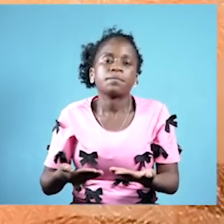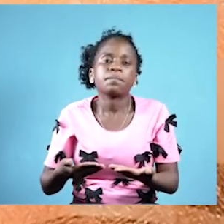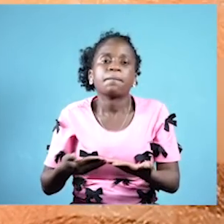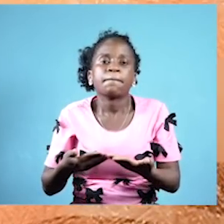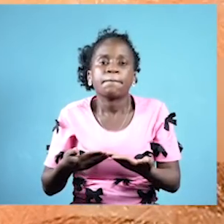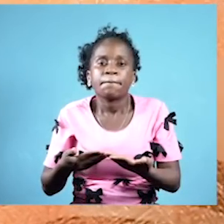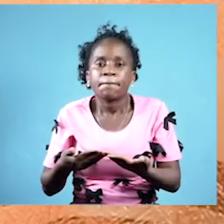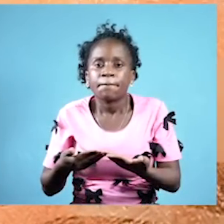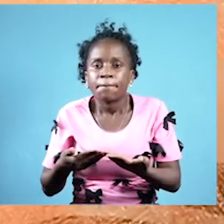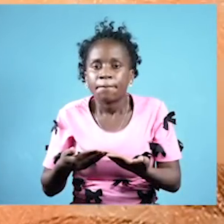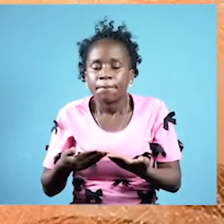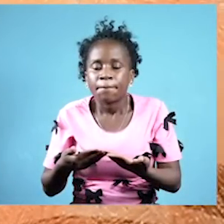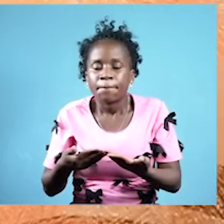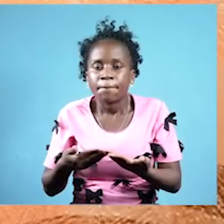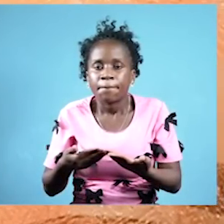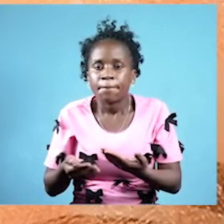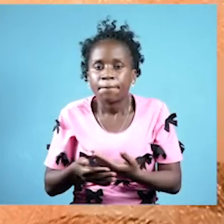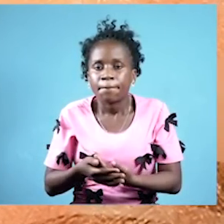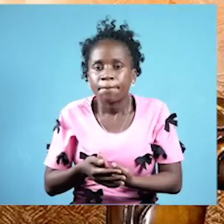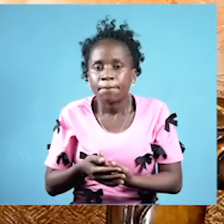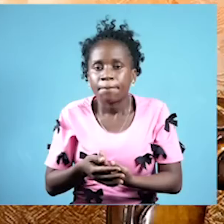Na ndio maana mpaka sasa hivi